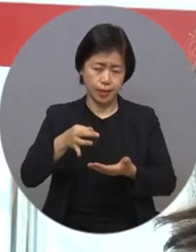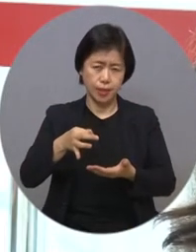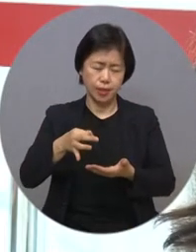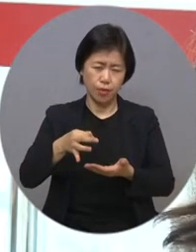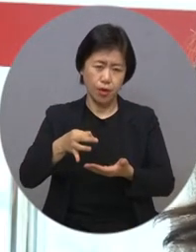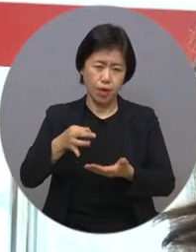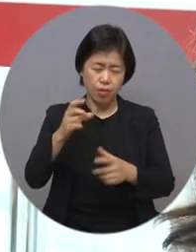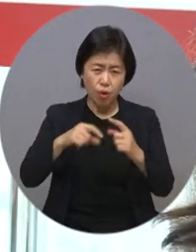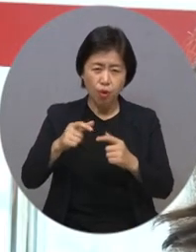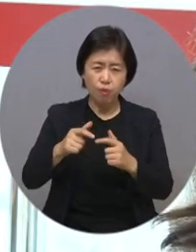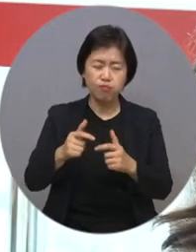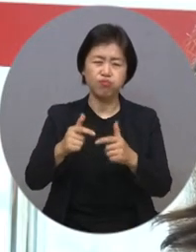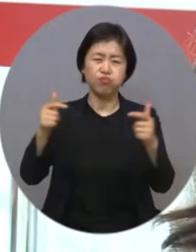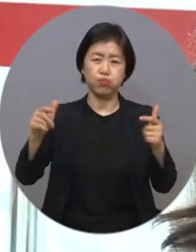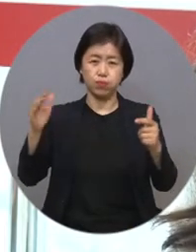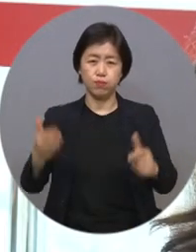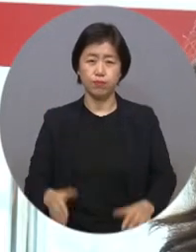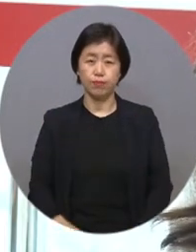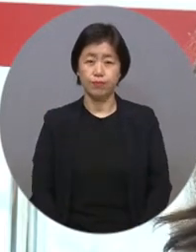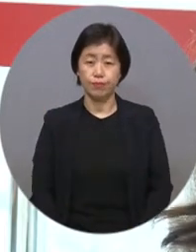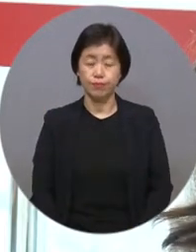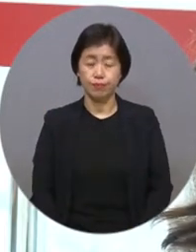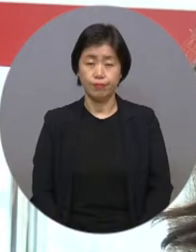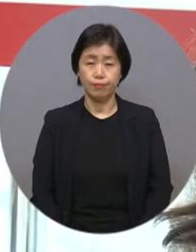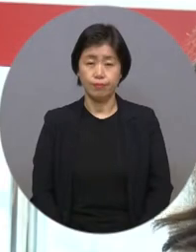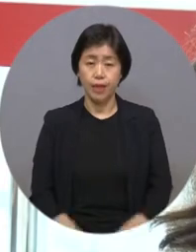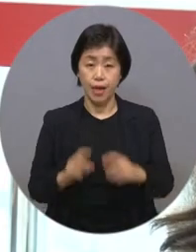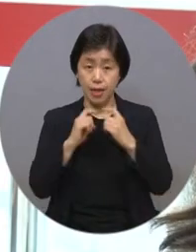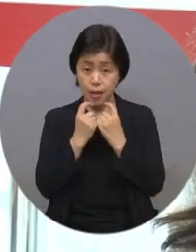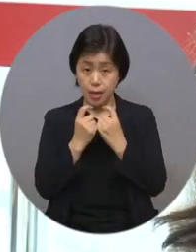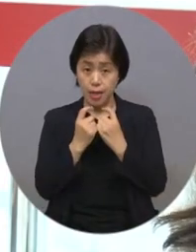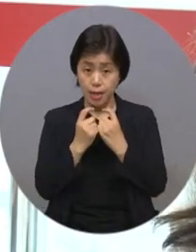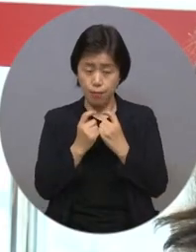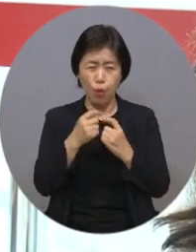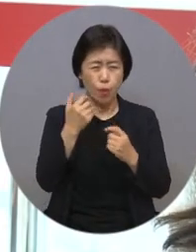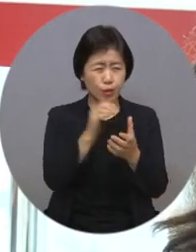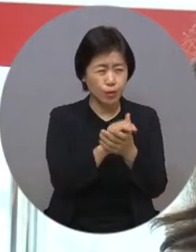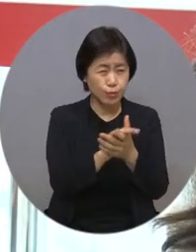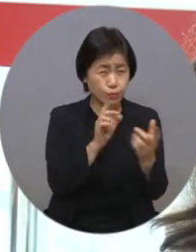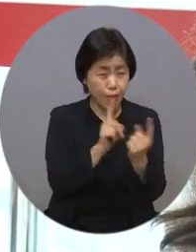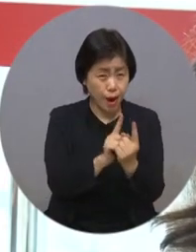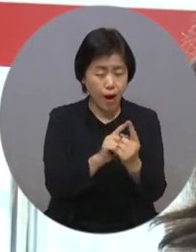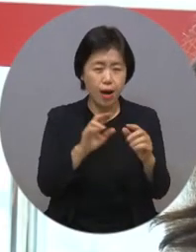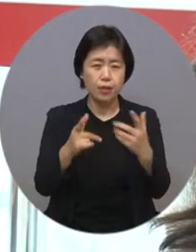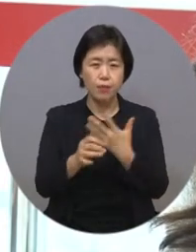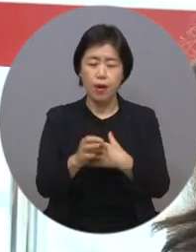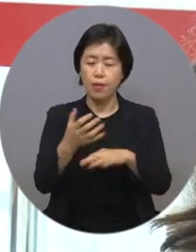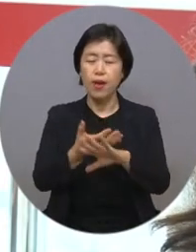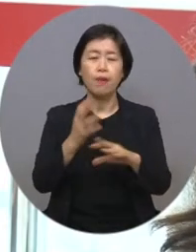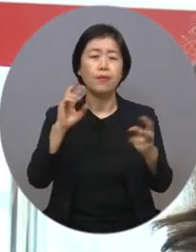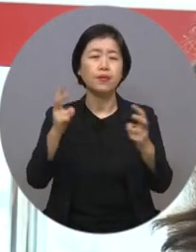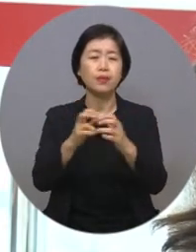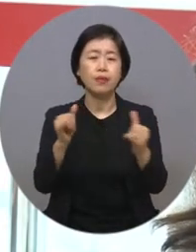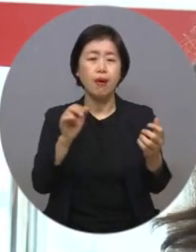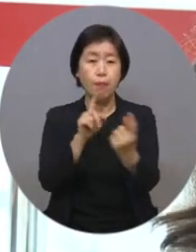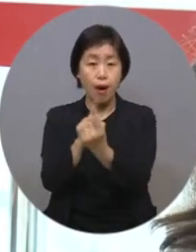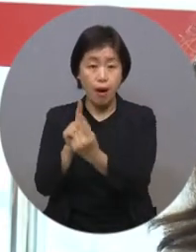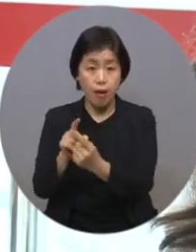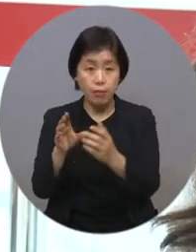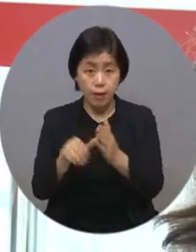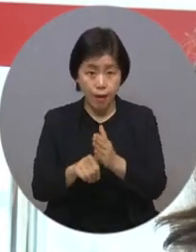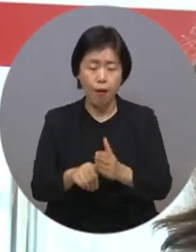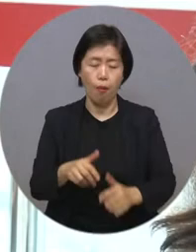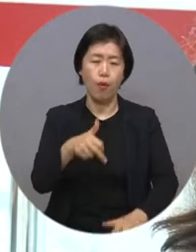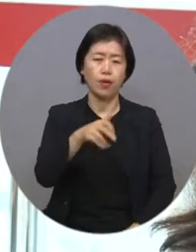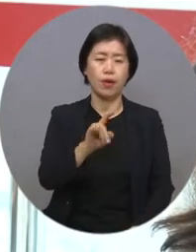이제 사석에서 저희 뭐 친구들이나 아니면 다른 기업체의 이제 임직원들을 만나서 이제 미팅을 할 때 보면은 캐논코리아라 그러면